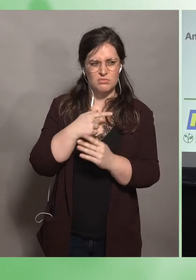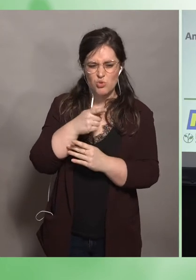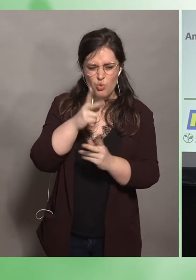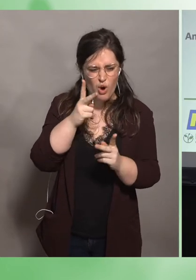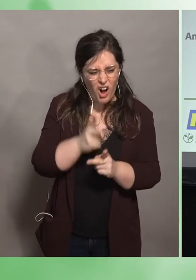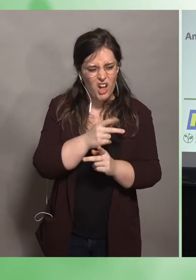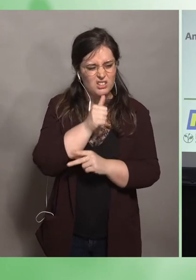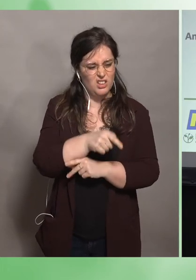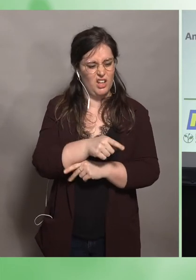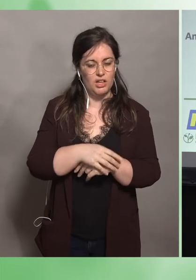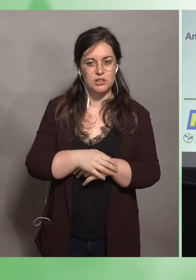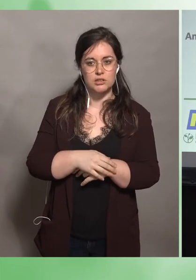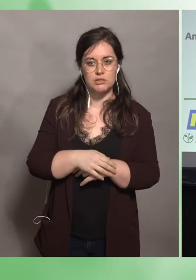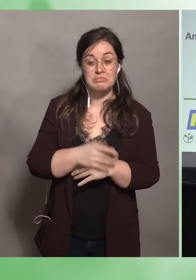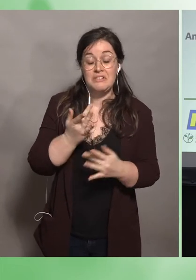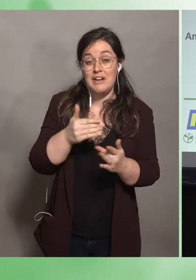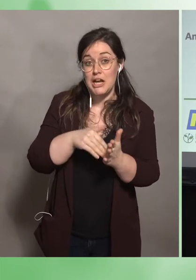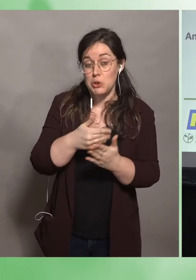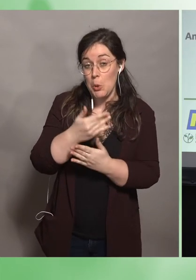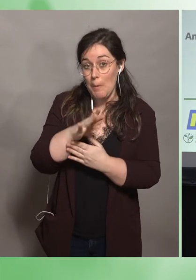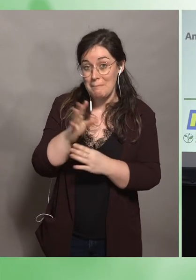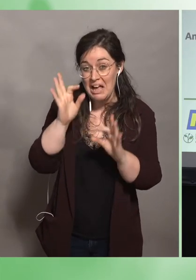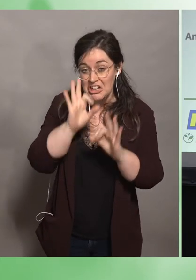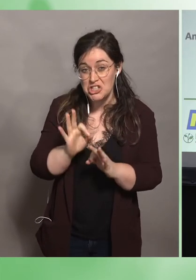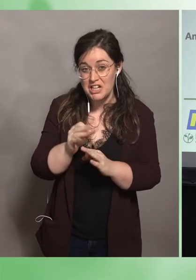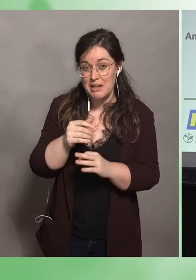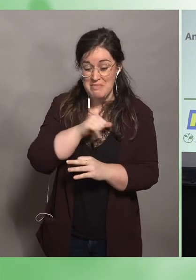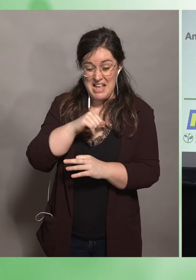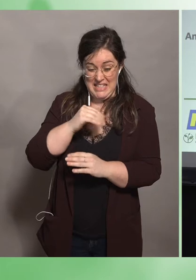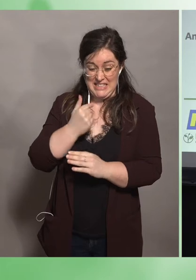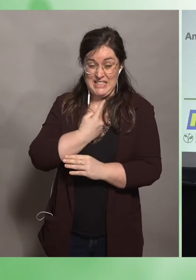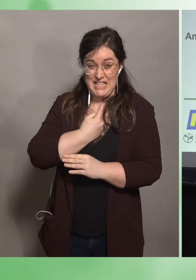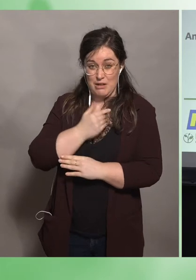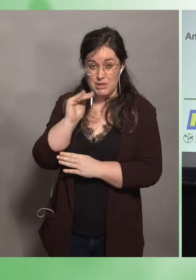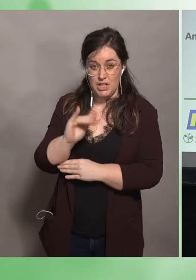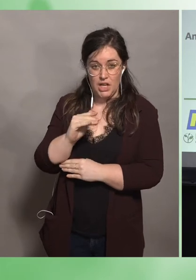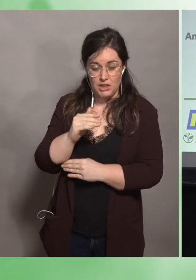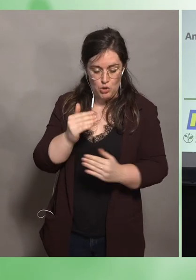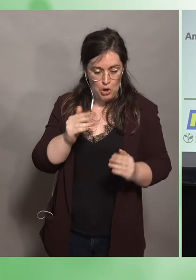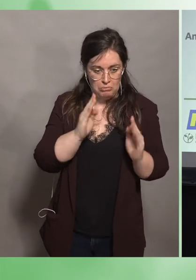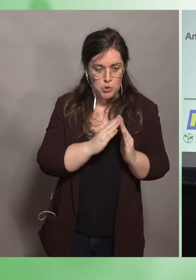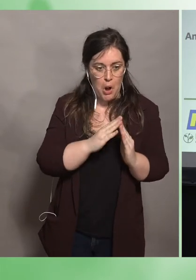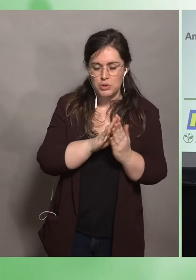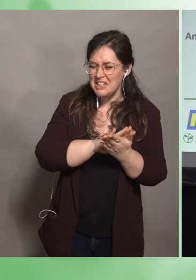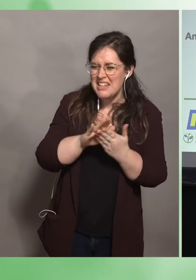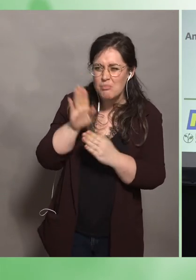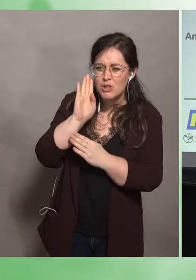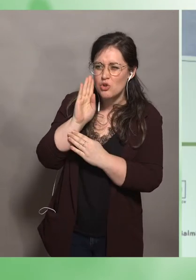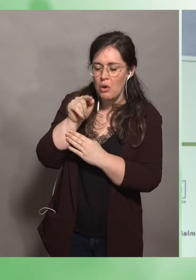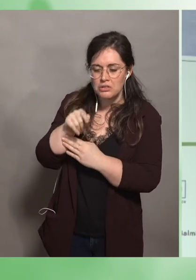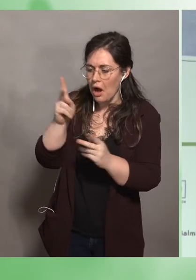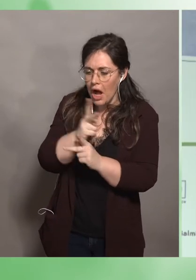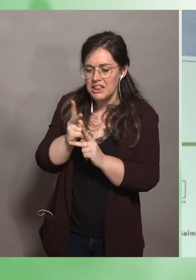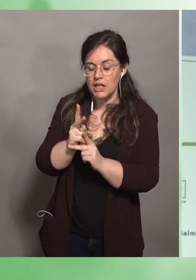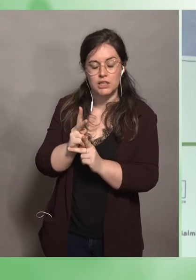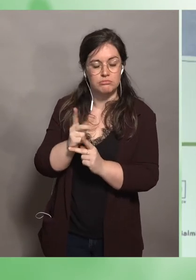nicht. Und was vielleicht noch schlimmer war für mich als Kind, das das daheim nie gehört hat, du kannst etwas nicht mehr.